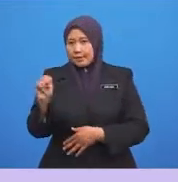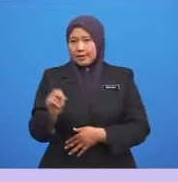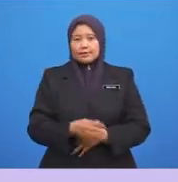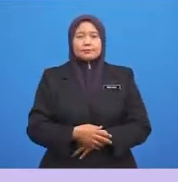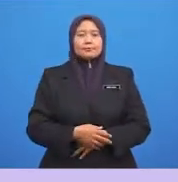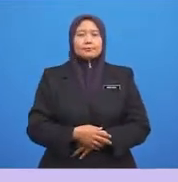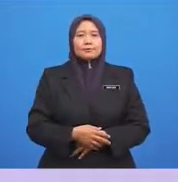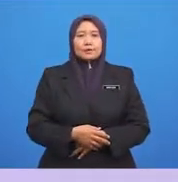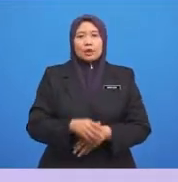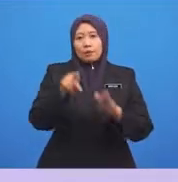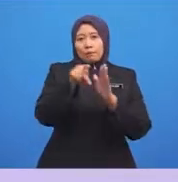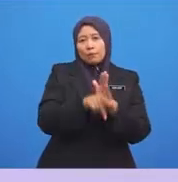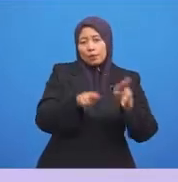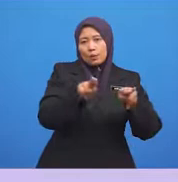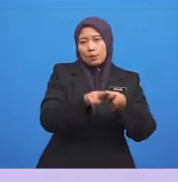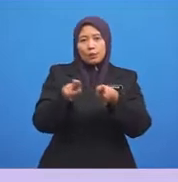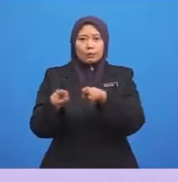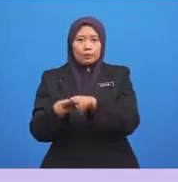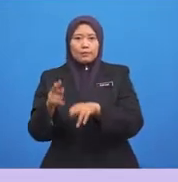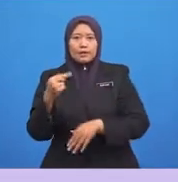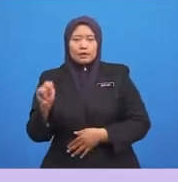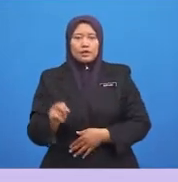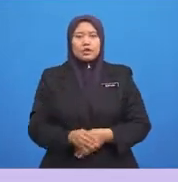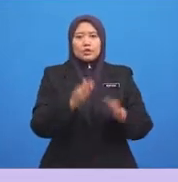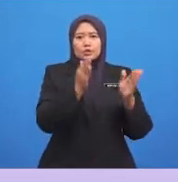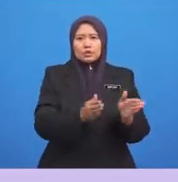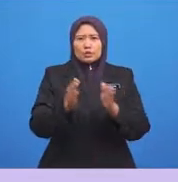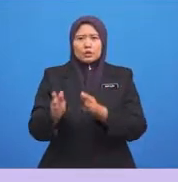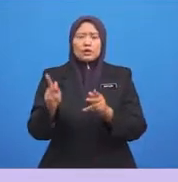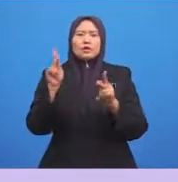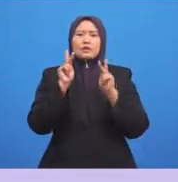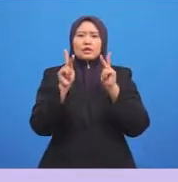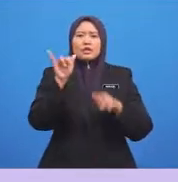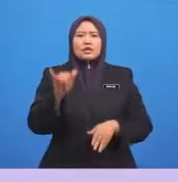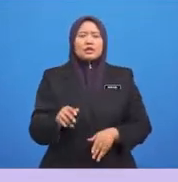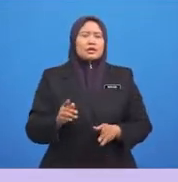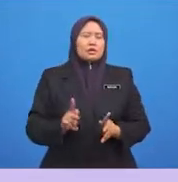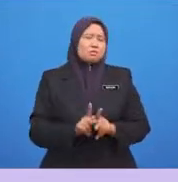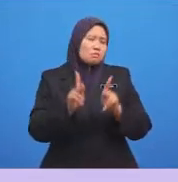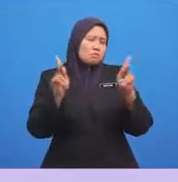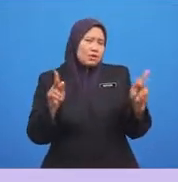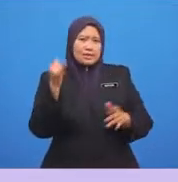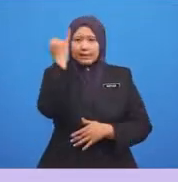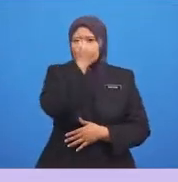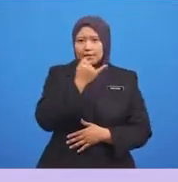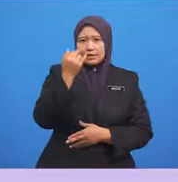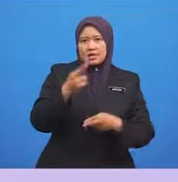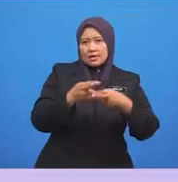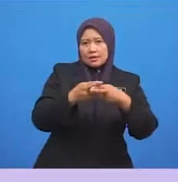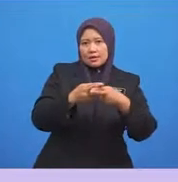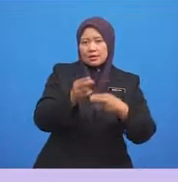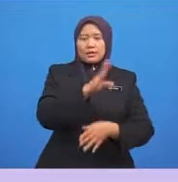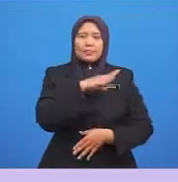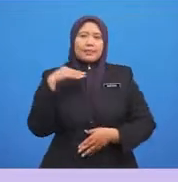Perumpamaan pula merupakan susunan kata-kata yang paling indah, ringkas